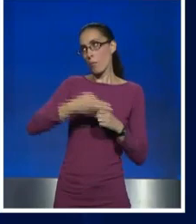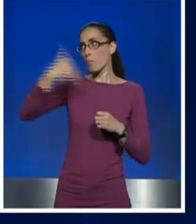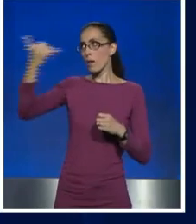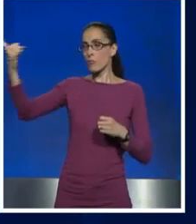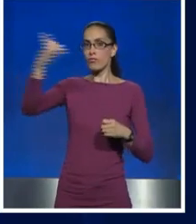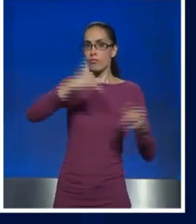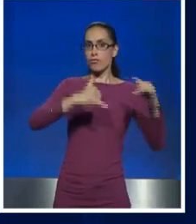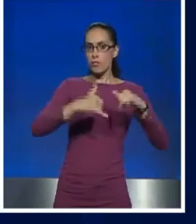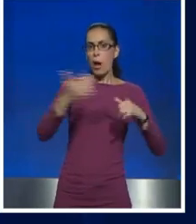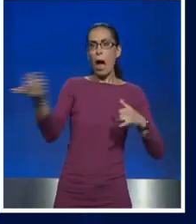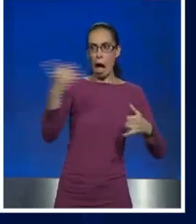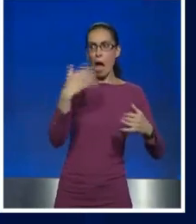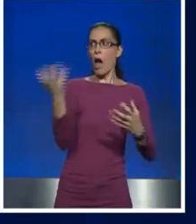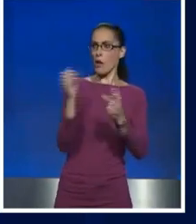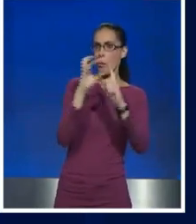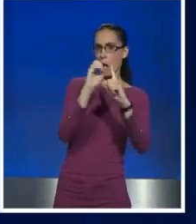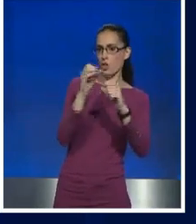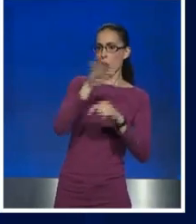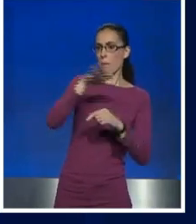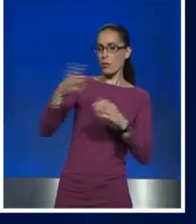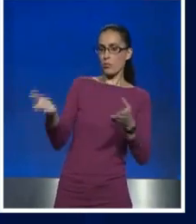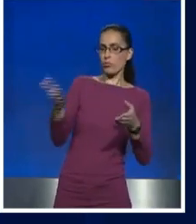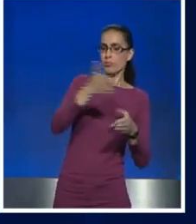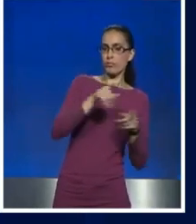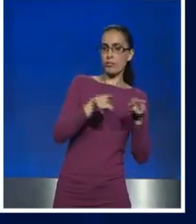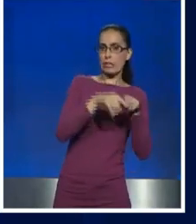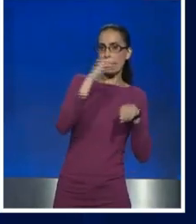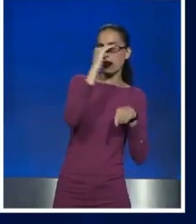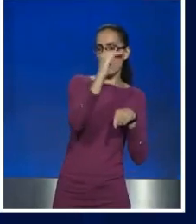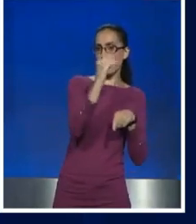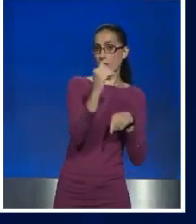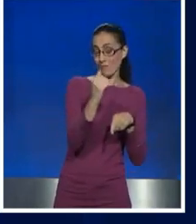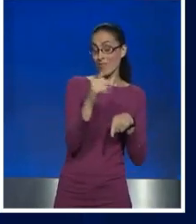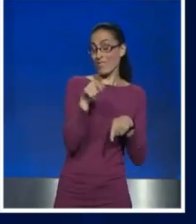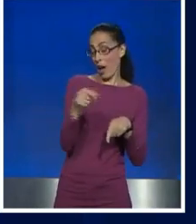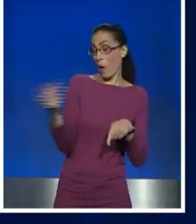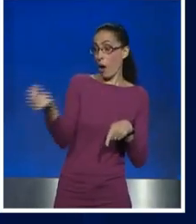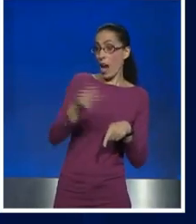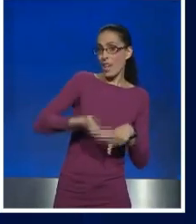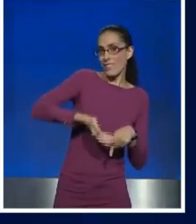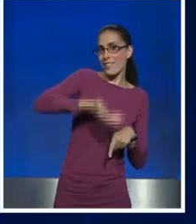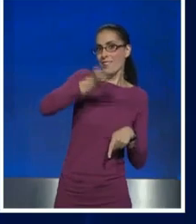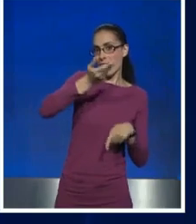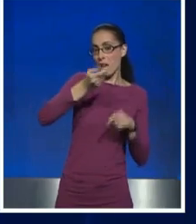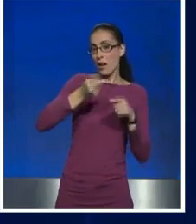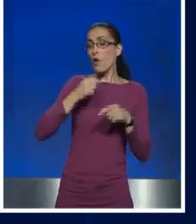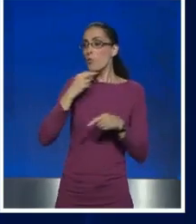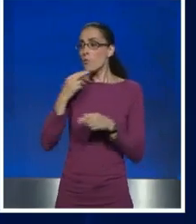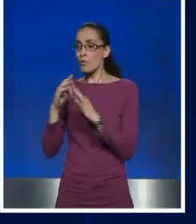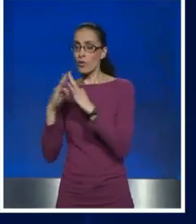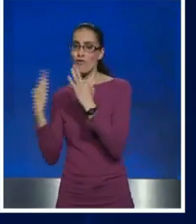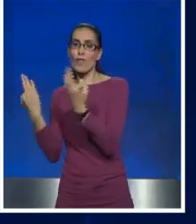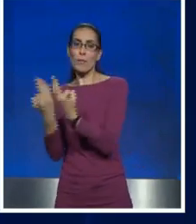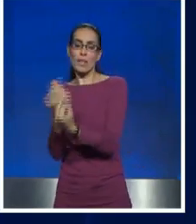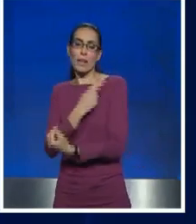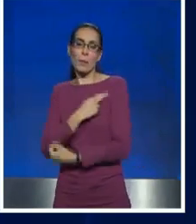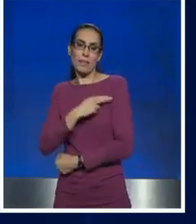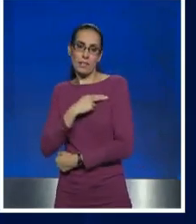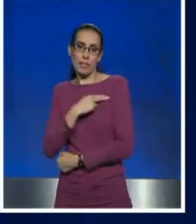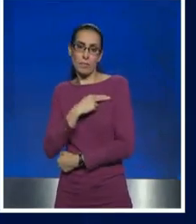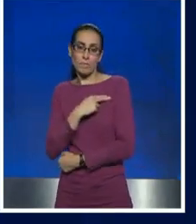tiġiġ 10-10 ġoflet, jaq l-iktar minn fuq dawn milli minn fuq il-familji tal-ħaddiema